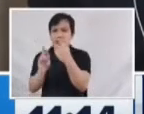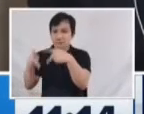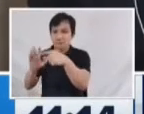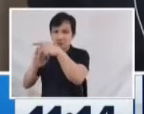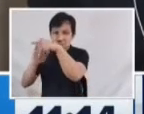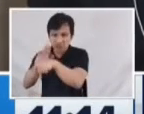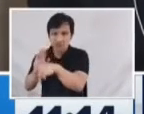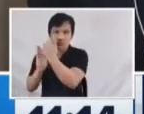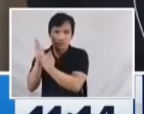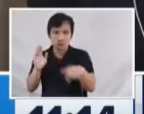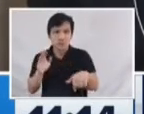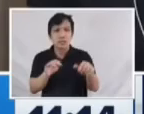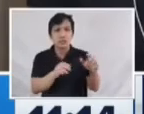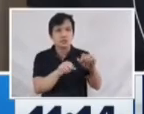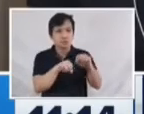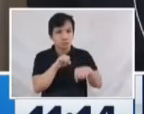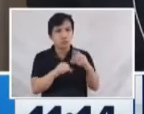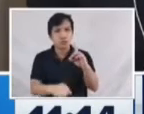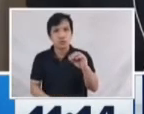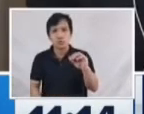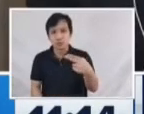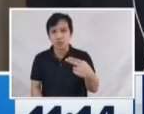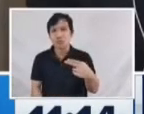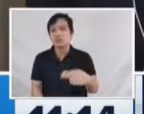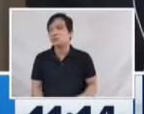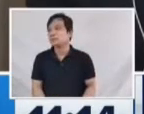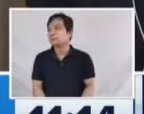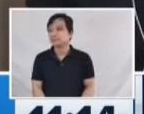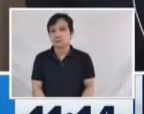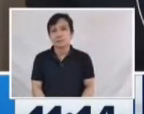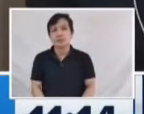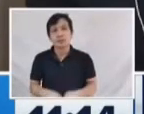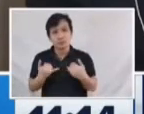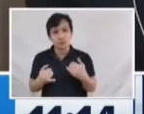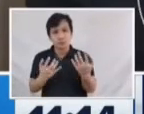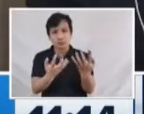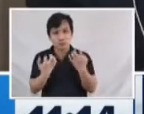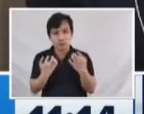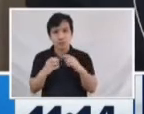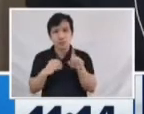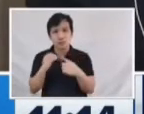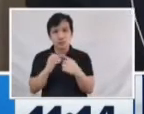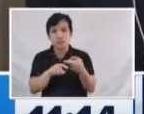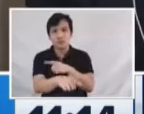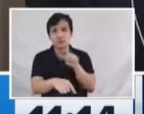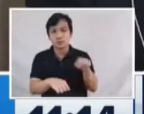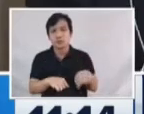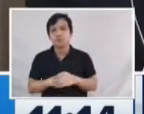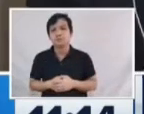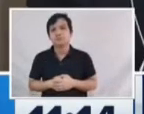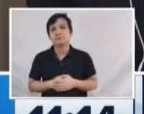Ano yung sinusulong? Hindi ko nakuha. Sinusulong sa Kamara ang? Yung pag-aalis po, abolition ng